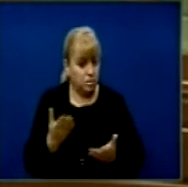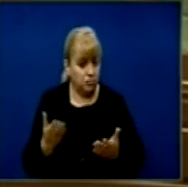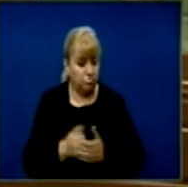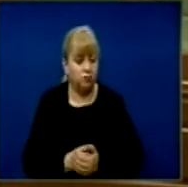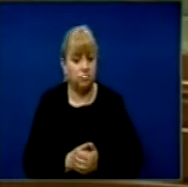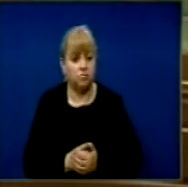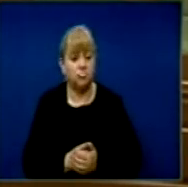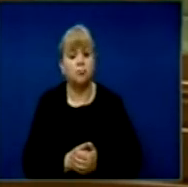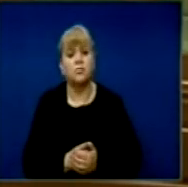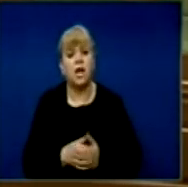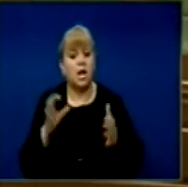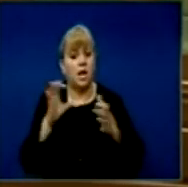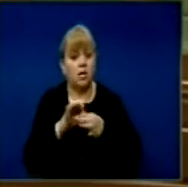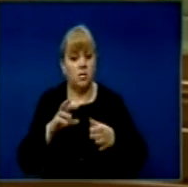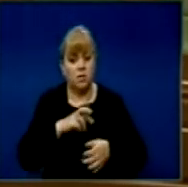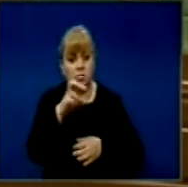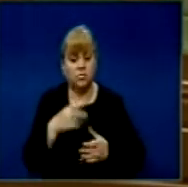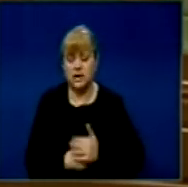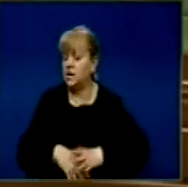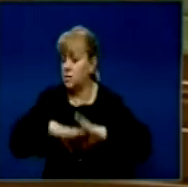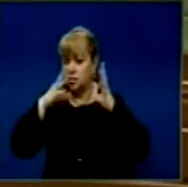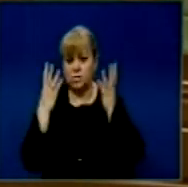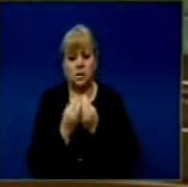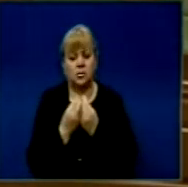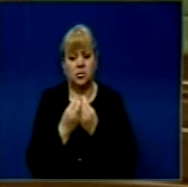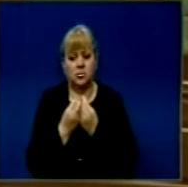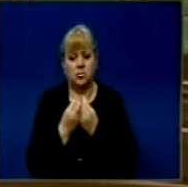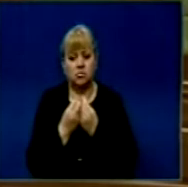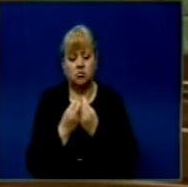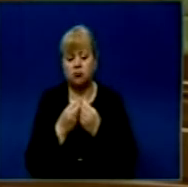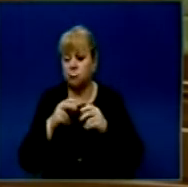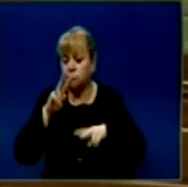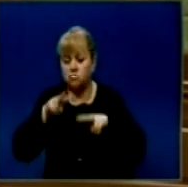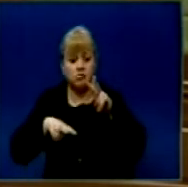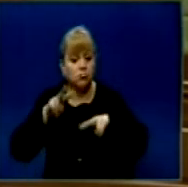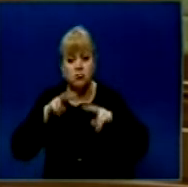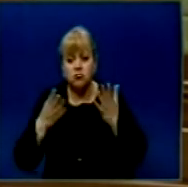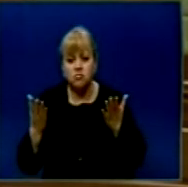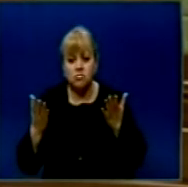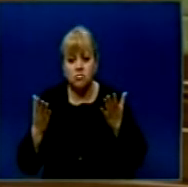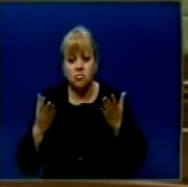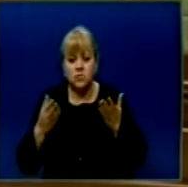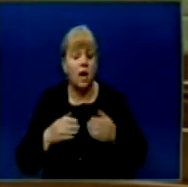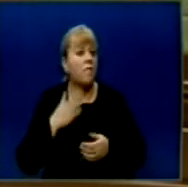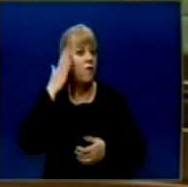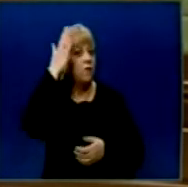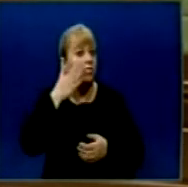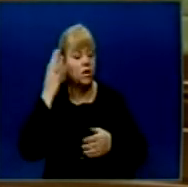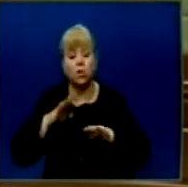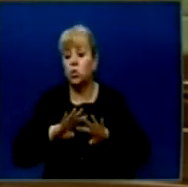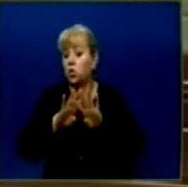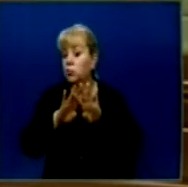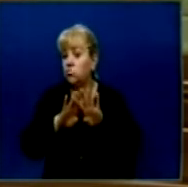ndikim në ekonomi, dhe të gjitha këto ishin masa të cilat pa e pasur parasysh një lloj vizioni strategjik të